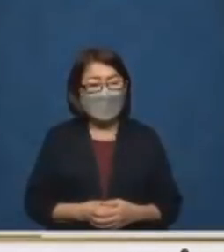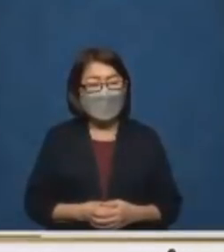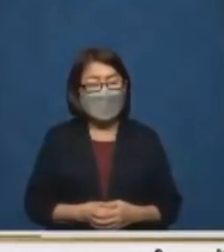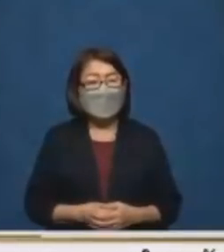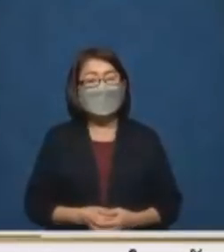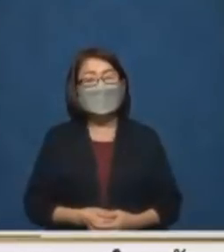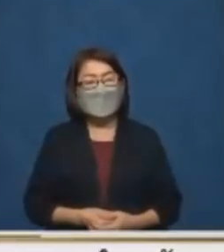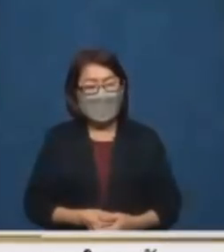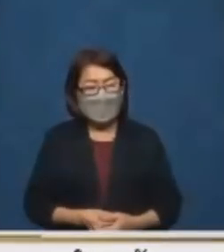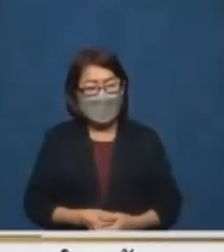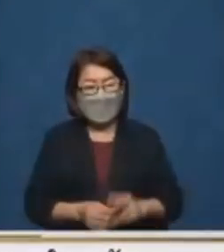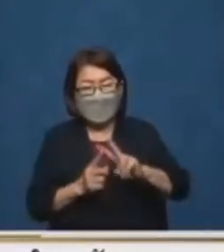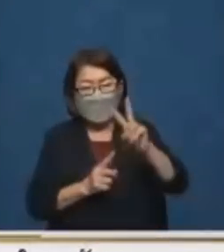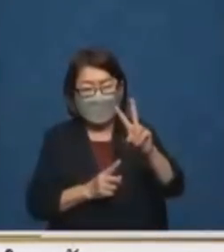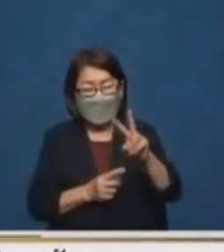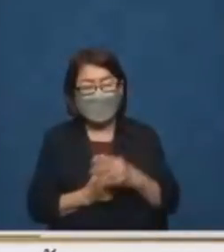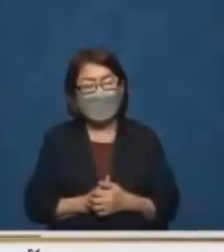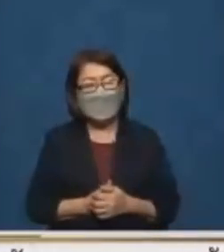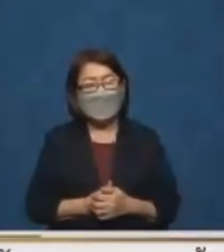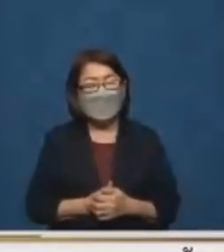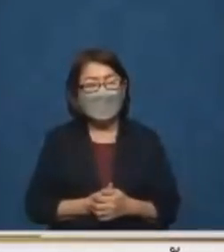ชุที่สองเป็นเอกสาร